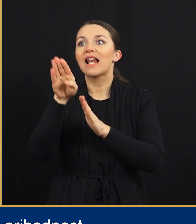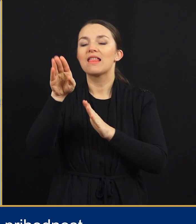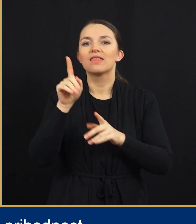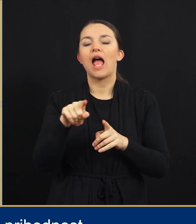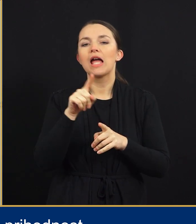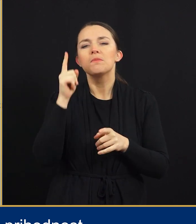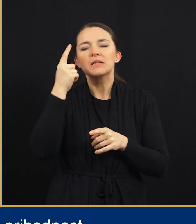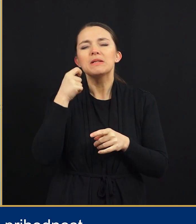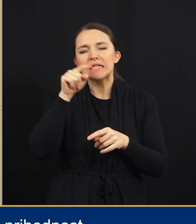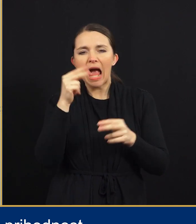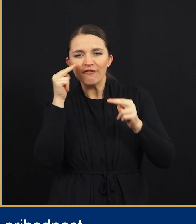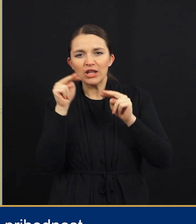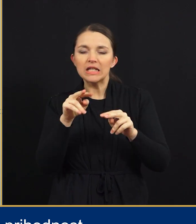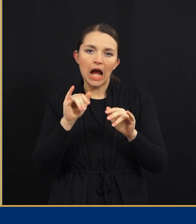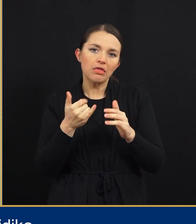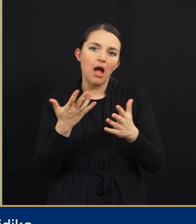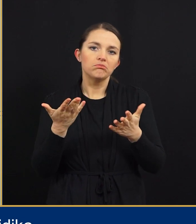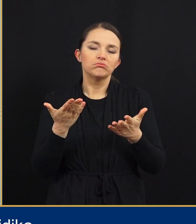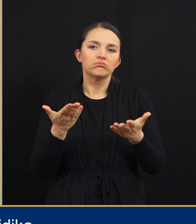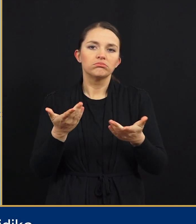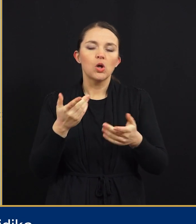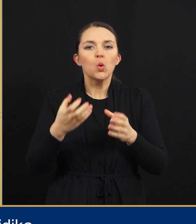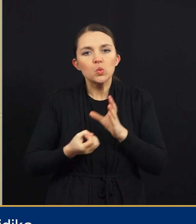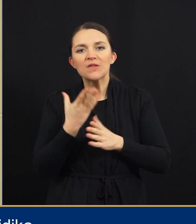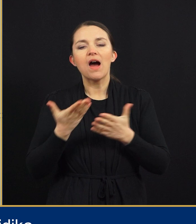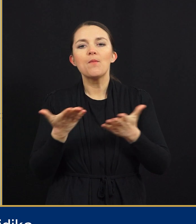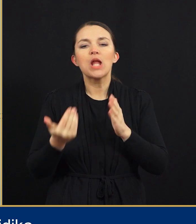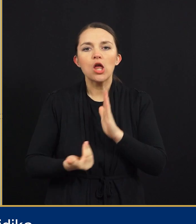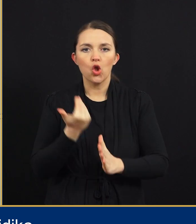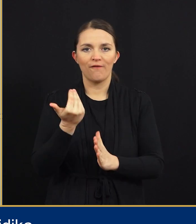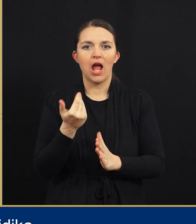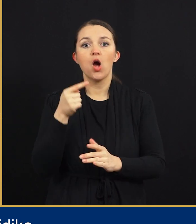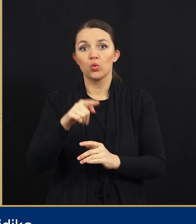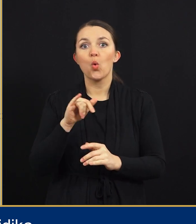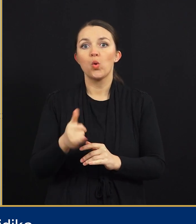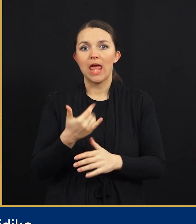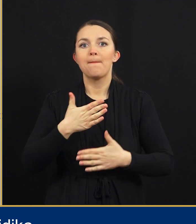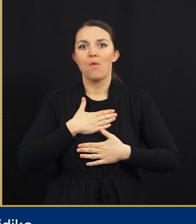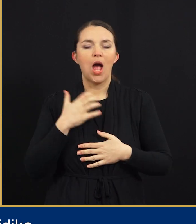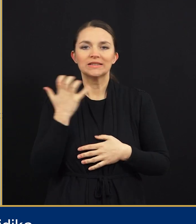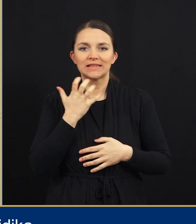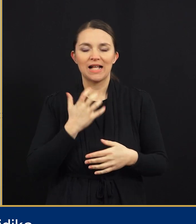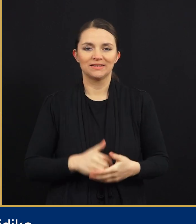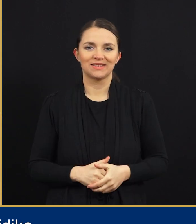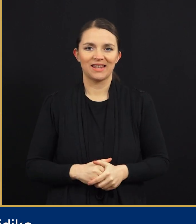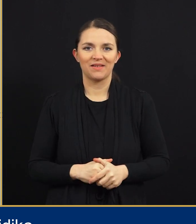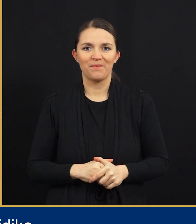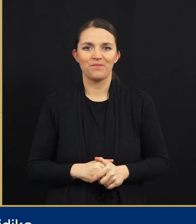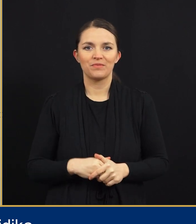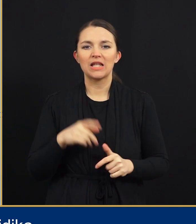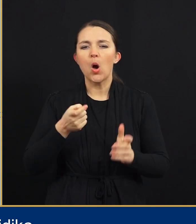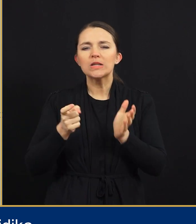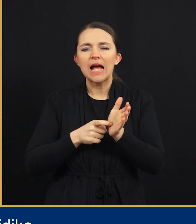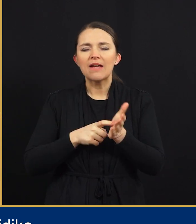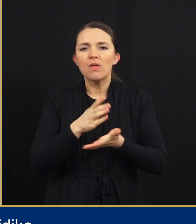si del tega novega trenda. In ja, mislim, da iz tega vidika, da ustvarjamo nekaj novega, to